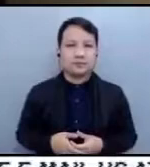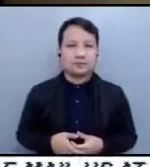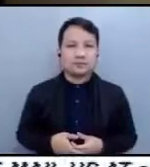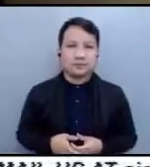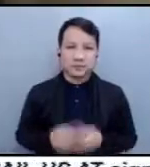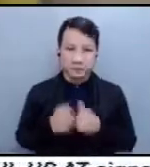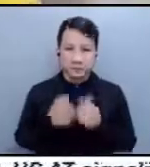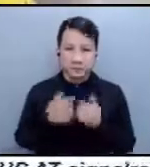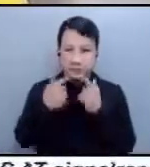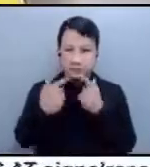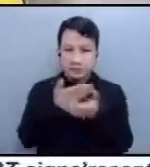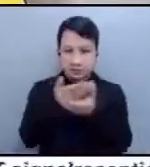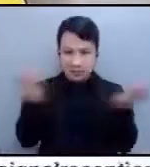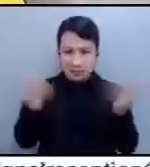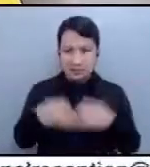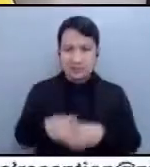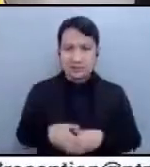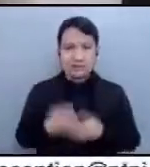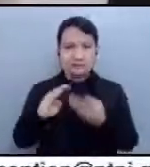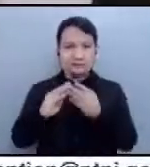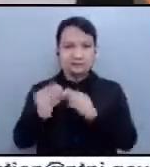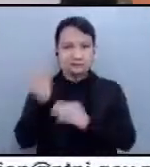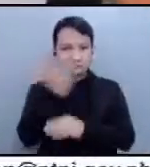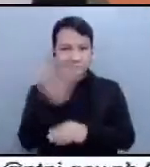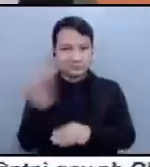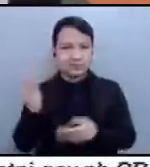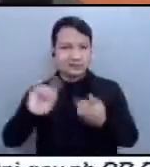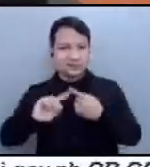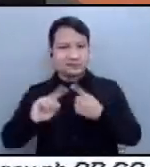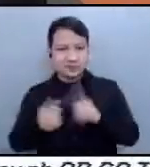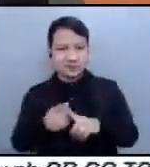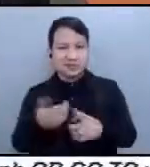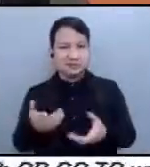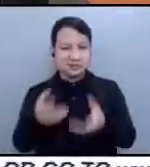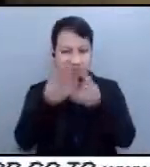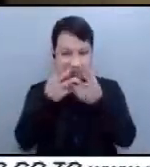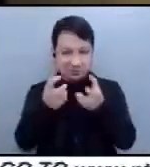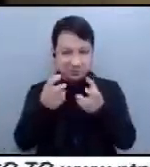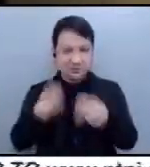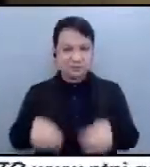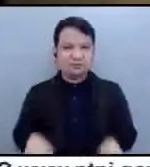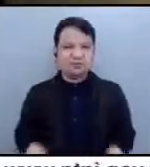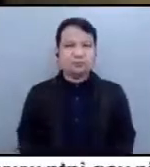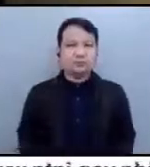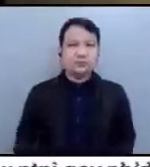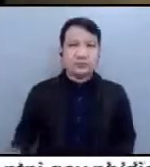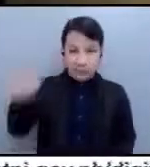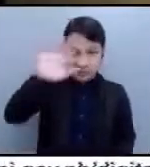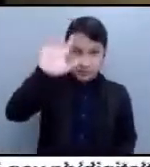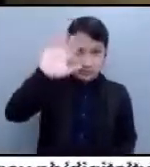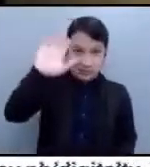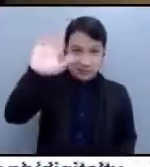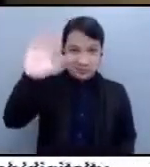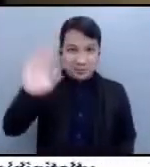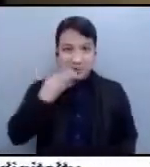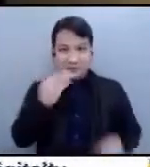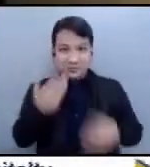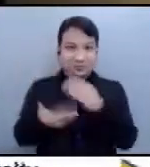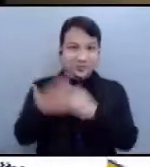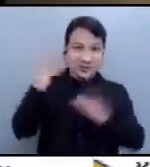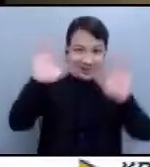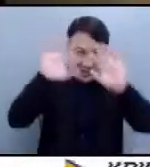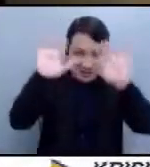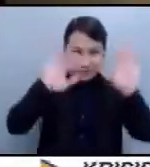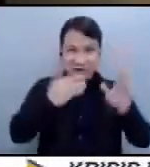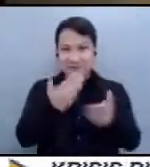naman kayo sa mga classmates nyo, sa mga friends nyo na nanonood nyo yun. Hello po sa inyo lahat. Good morning po. And good morning po sa lahat ng